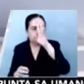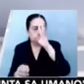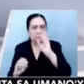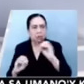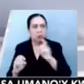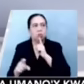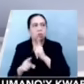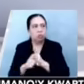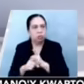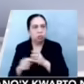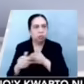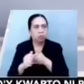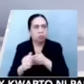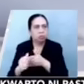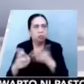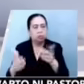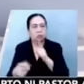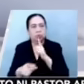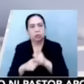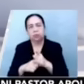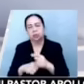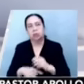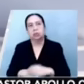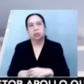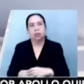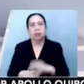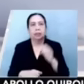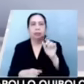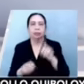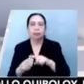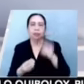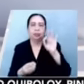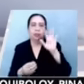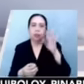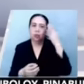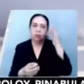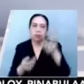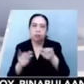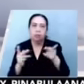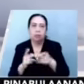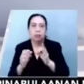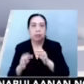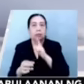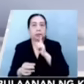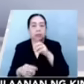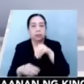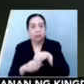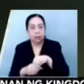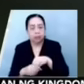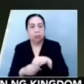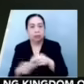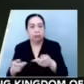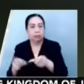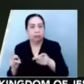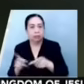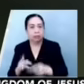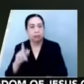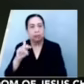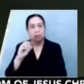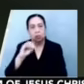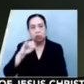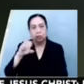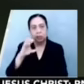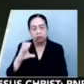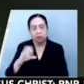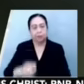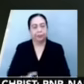not have personal knowledge that Pastor Apollo Quiboloy is inside the compound of KOJC. The concern